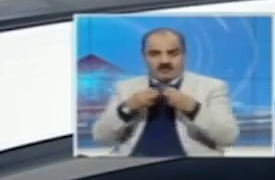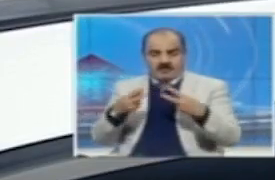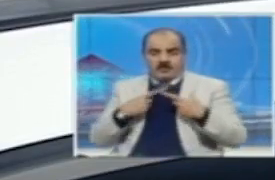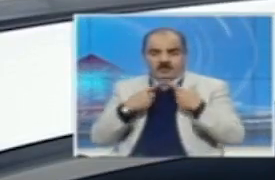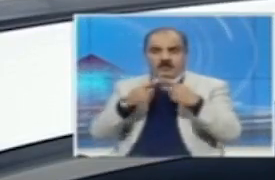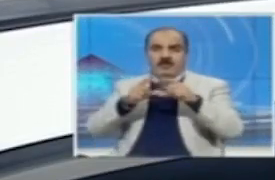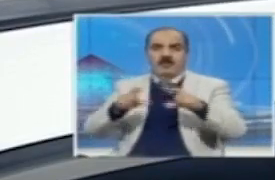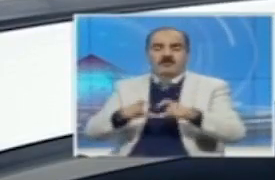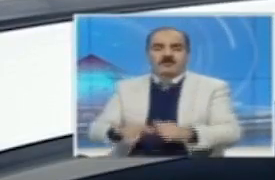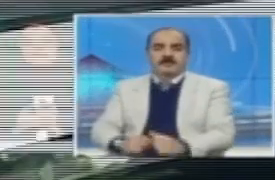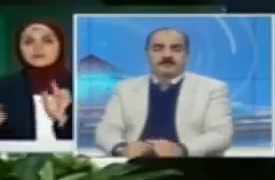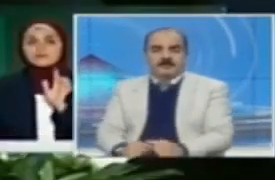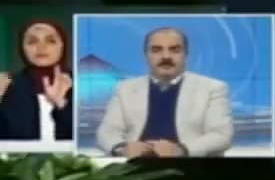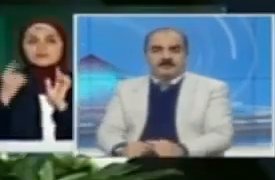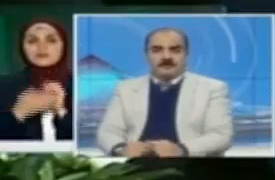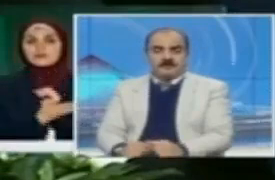بأبرز العناوين.